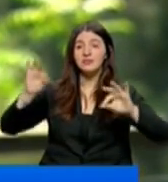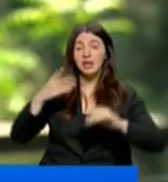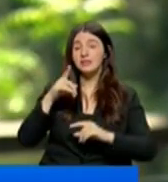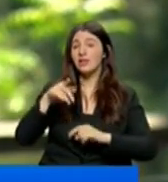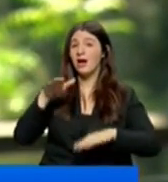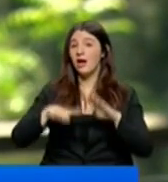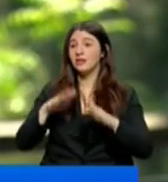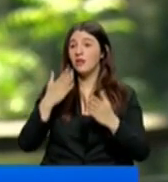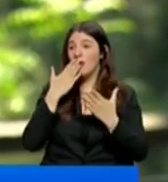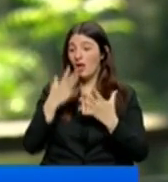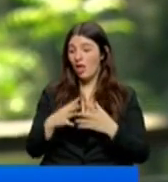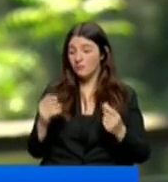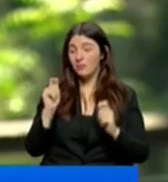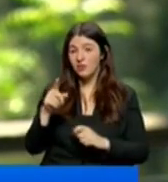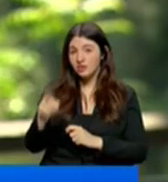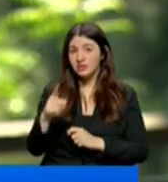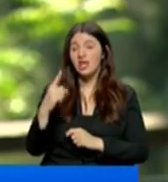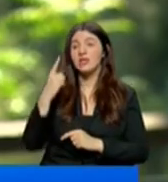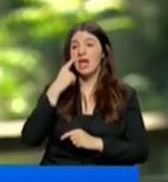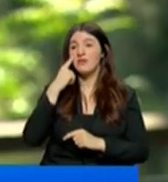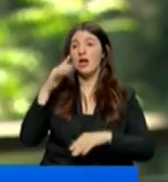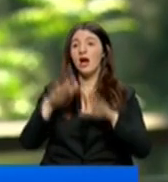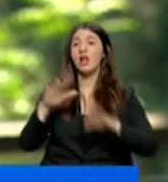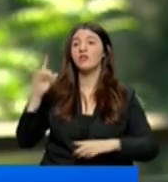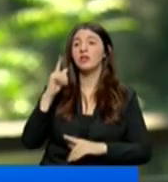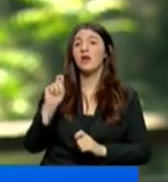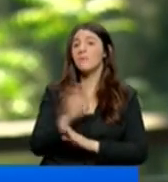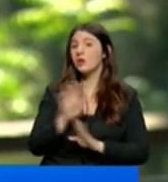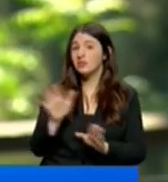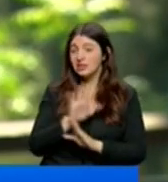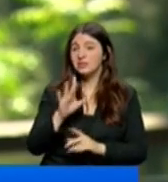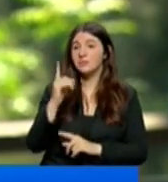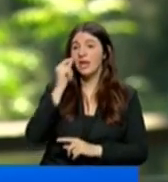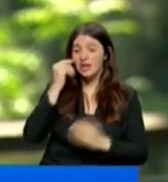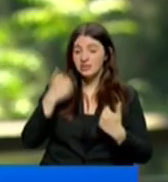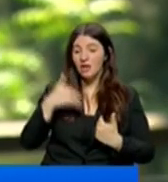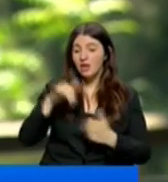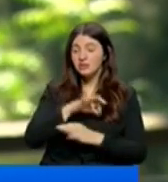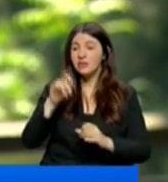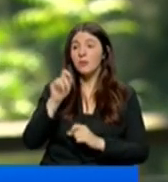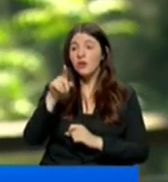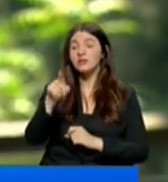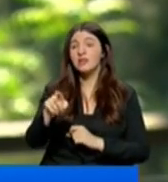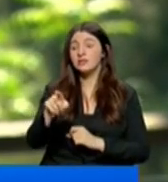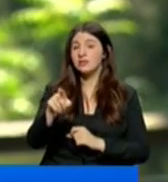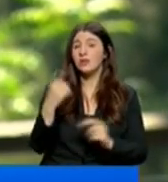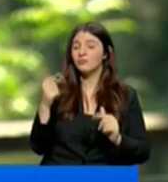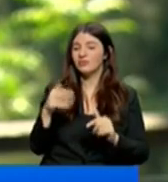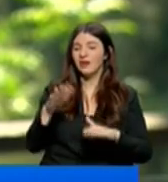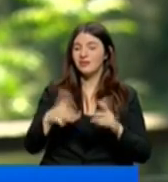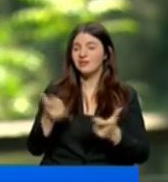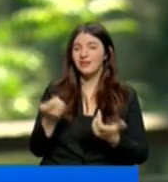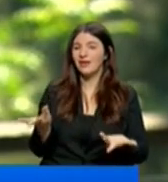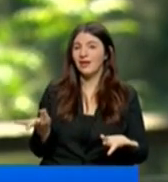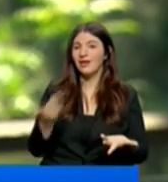siz adaleti yok ediyorsanız, devleti adaletle yönetmiyorsanız, bir insana haksızlık yapıyorsanız, ya burada adalet